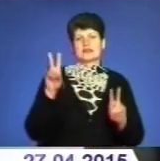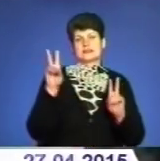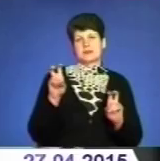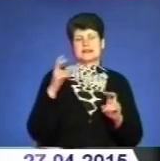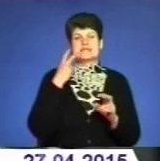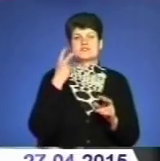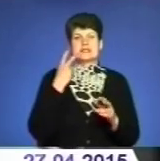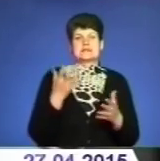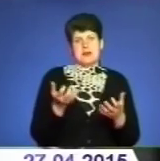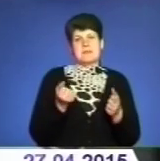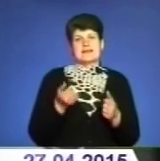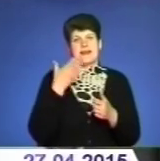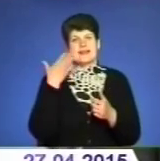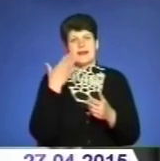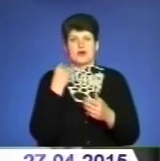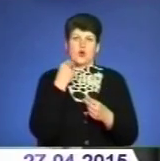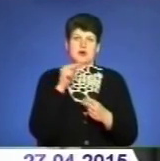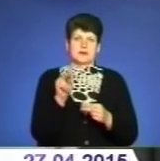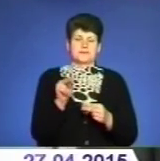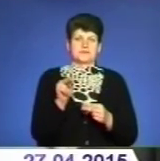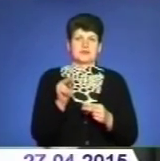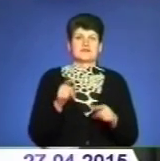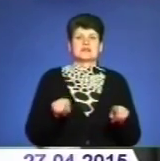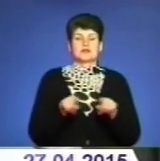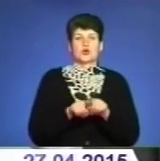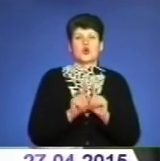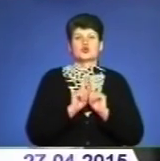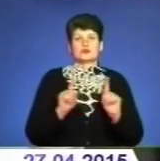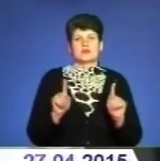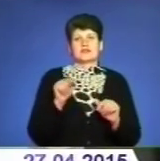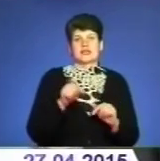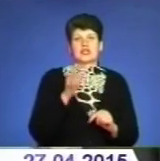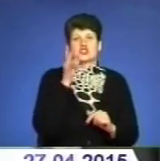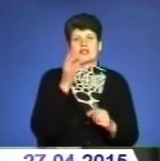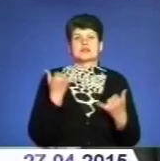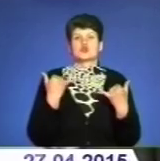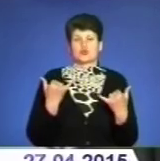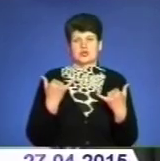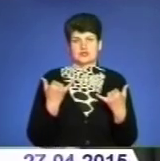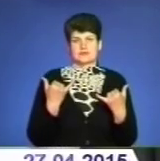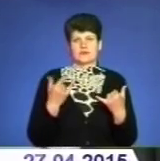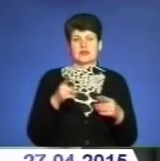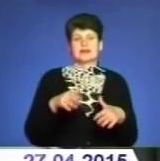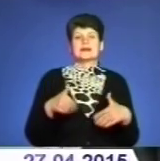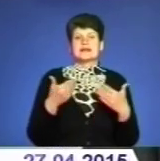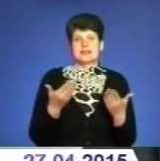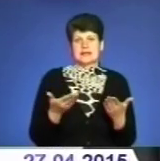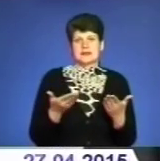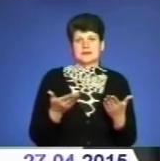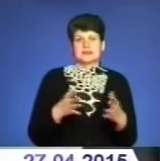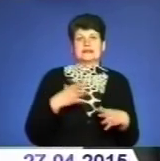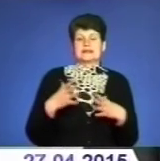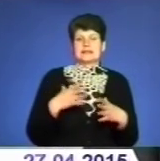сприймається набагато легше і краще. Це такий, особливо такий час, як сьогоднішній. Вона дає якесь